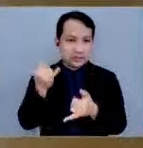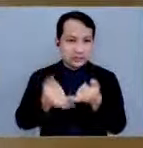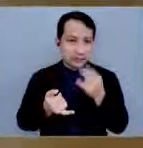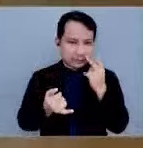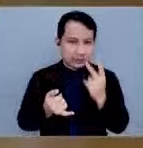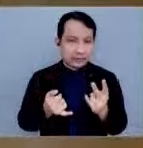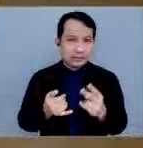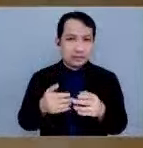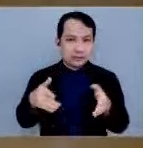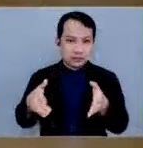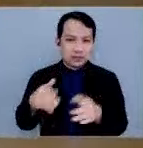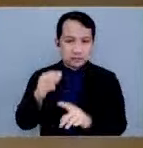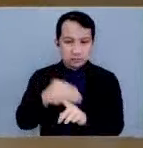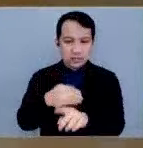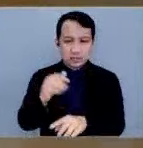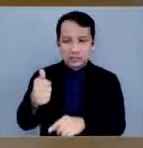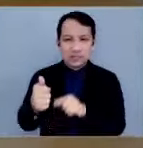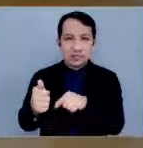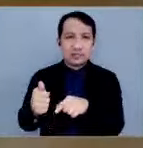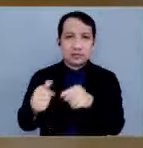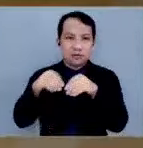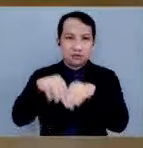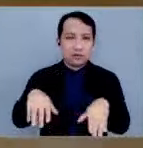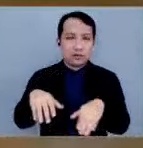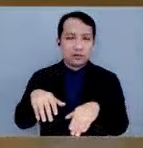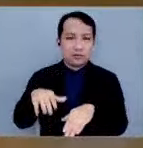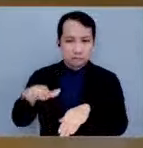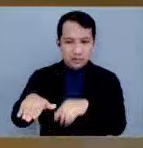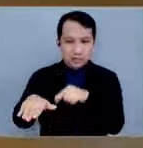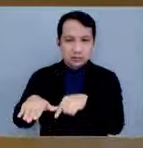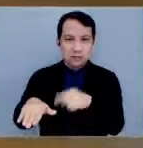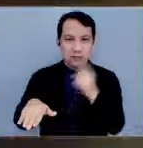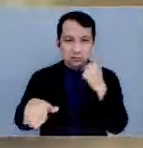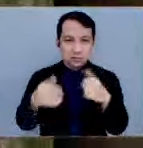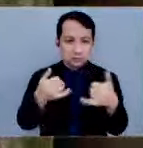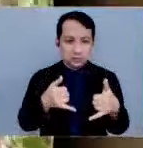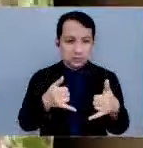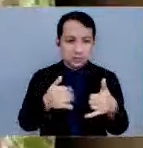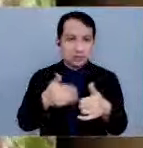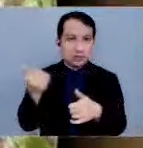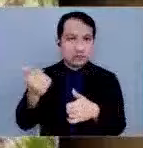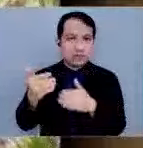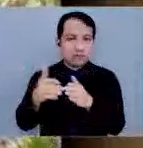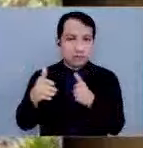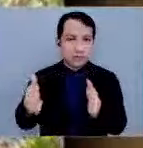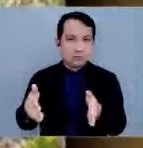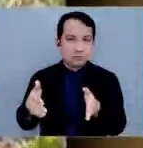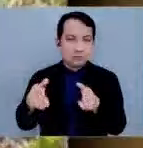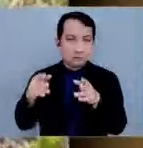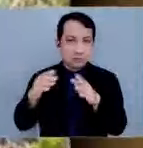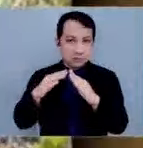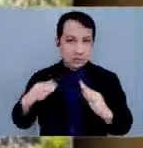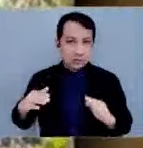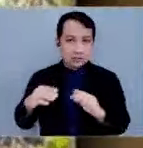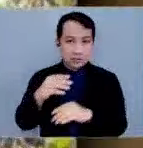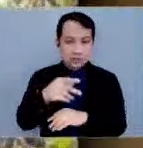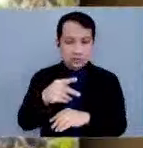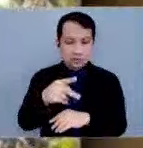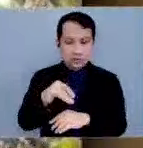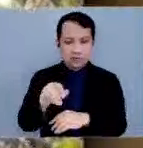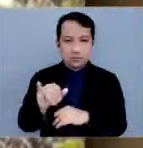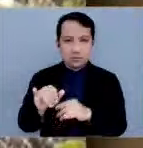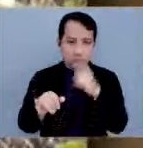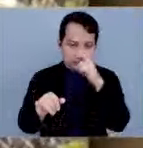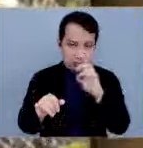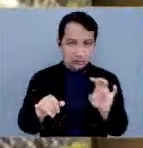March 10 pa, nawawala ang bata. Huli siyang nakitang naglalaro sa kabilang bahay. Person of interest ang 74 na taong gulang na lalaki